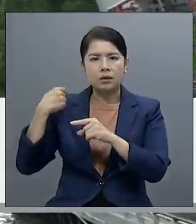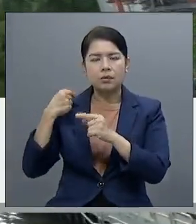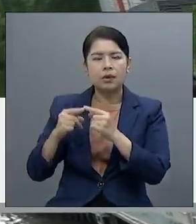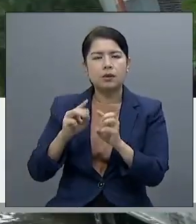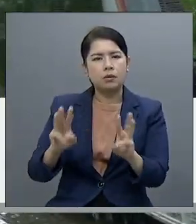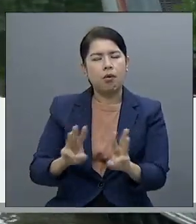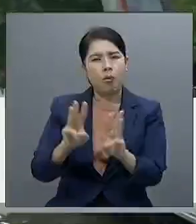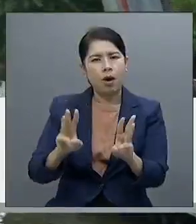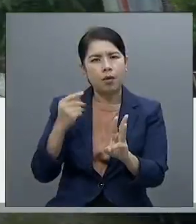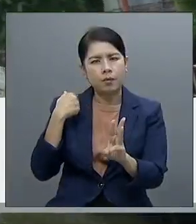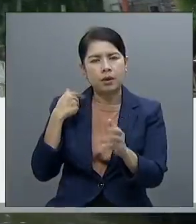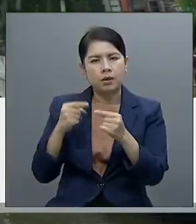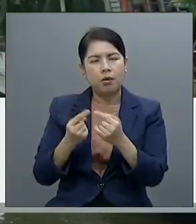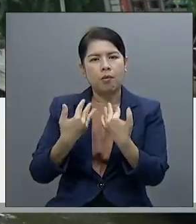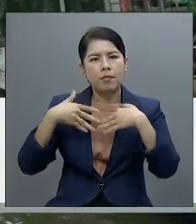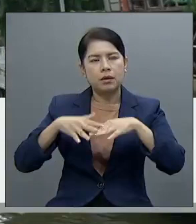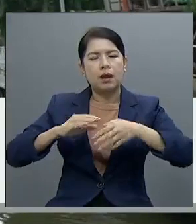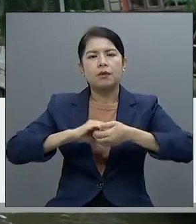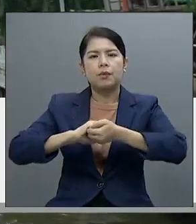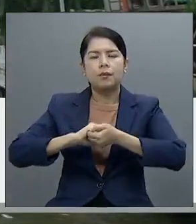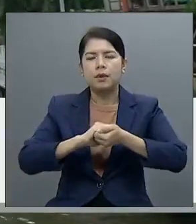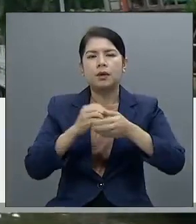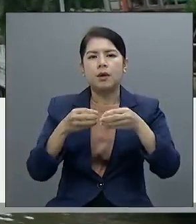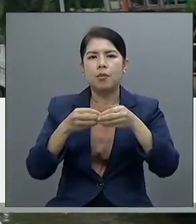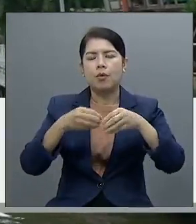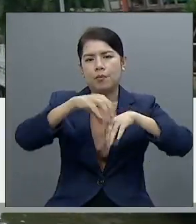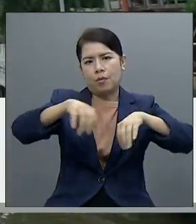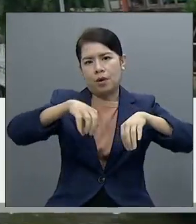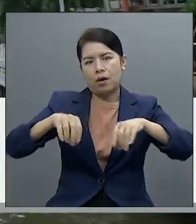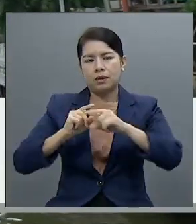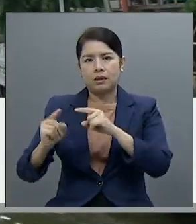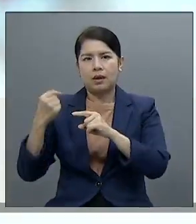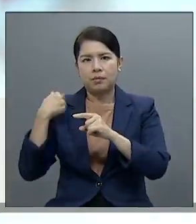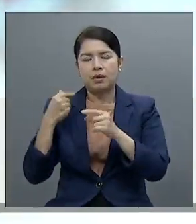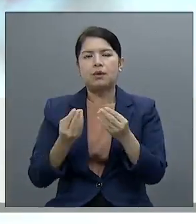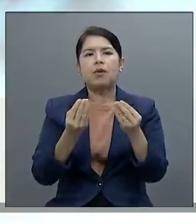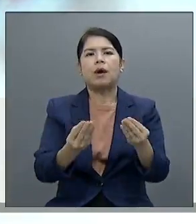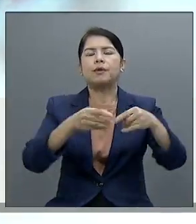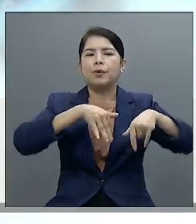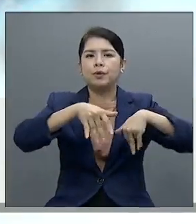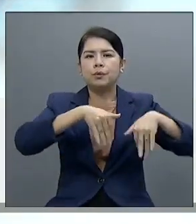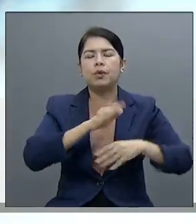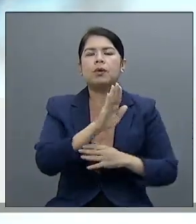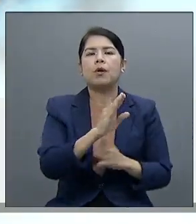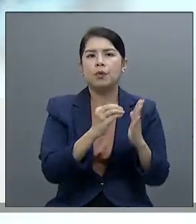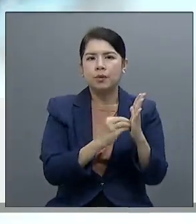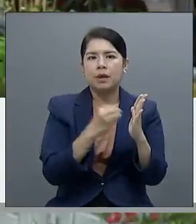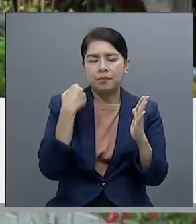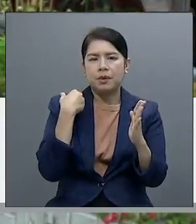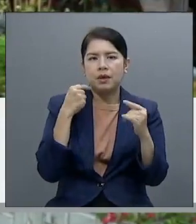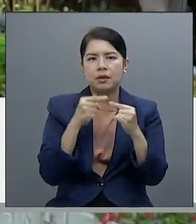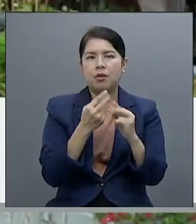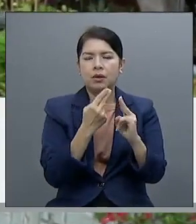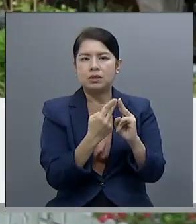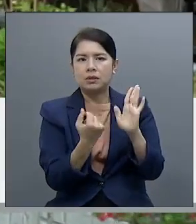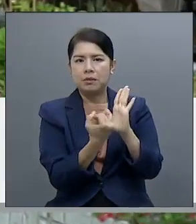ครร่วมกับภาคีองค์กรชุมชนภาคส่วนต่างๆที่เกี่ยวข้องและให้ชุมชนในพื้นที่กรุงเทพมหานครสามารถจดแจ้งชุมชนได้เพื่อให้